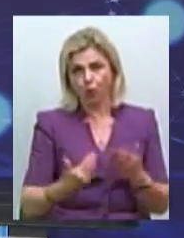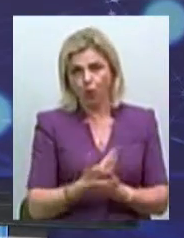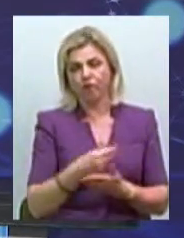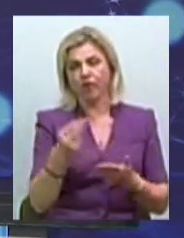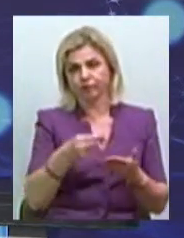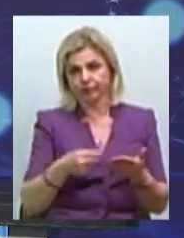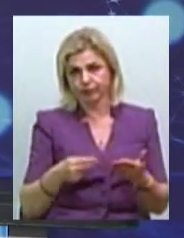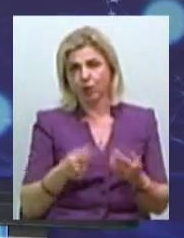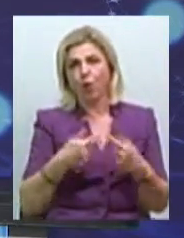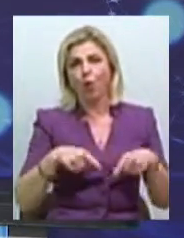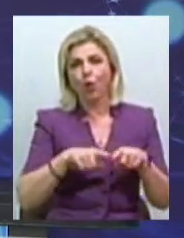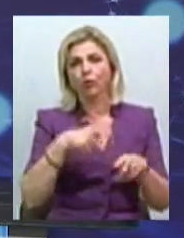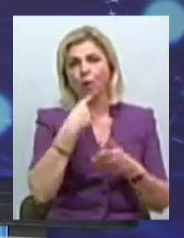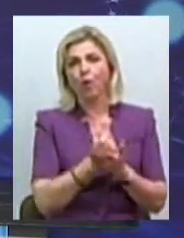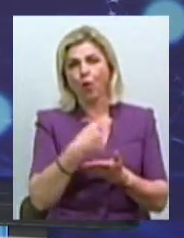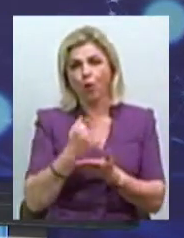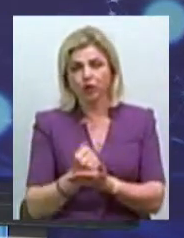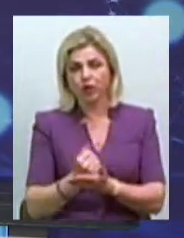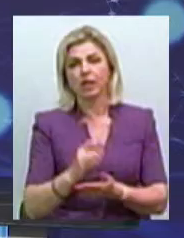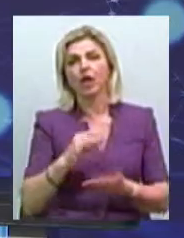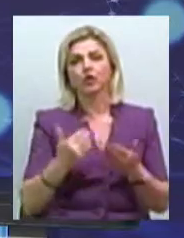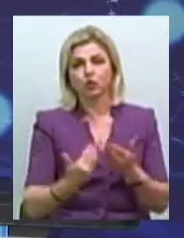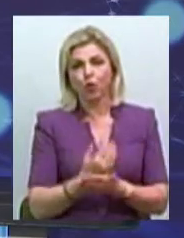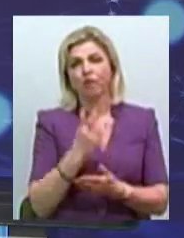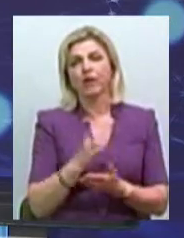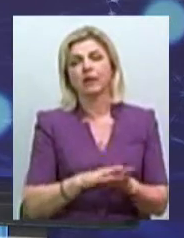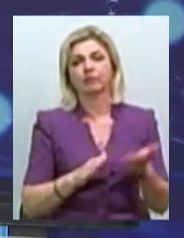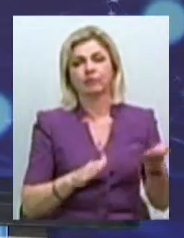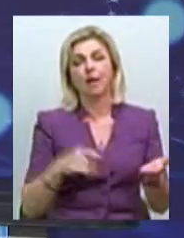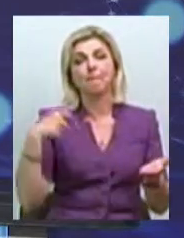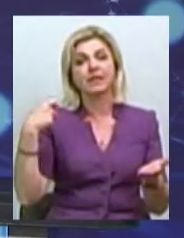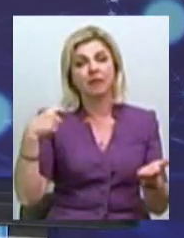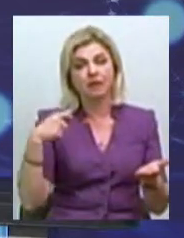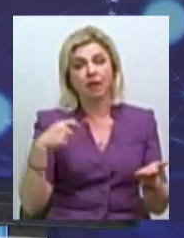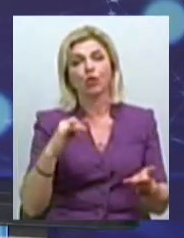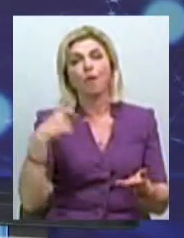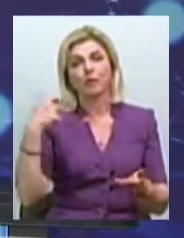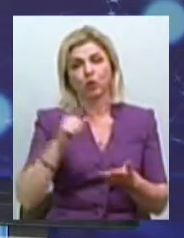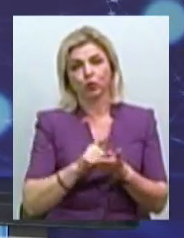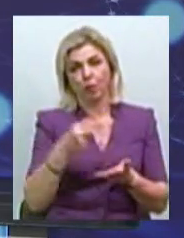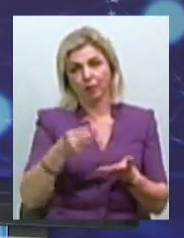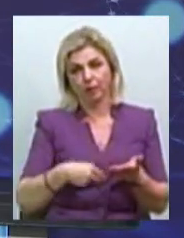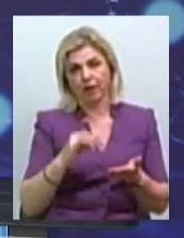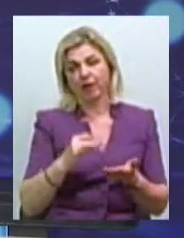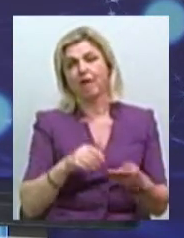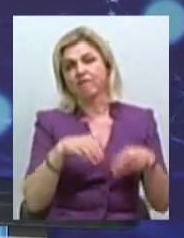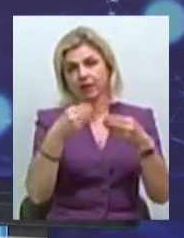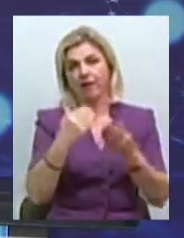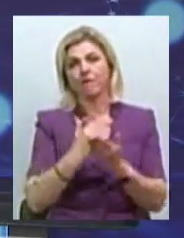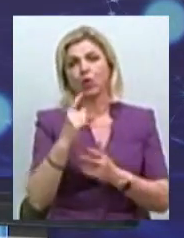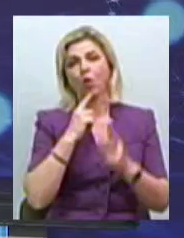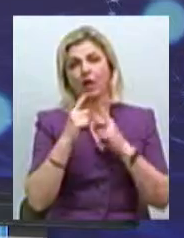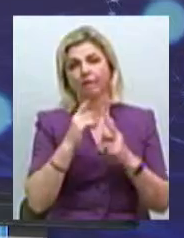коло погодження, знову лягти на стіл президенту. Президент повинен їх підписати та віддати Верховну Раду